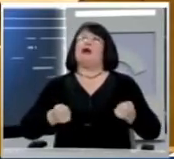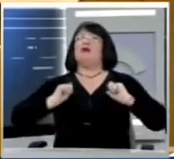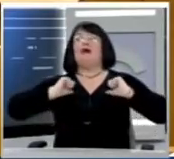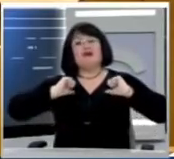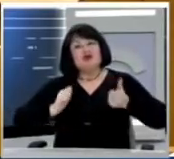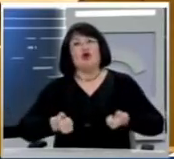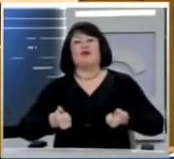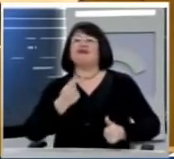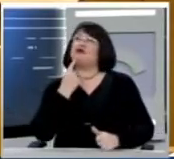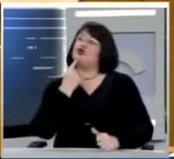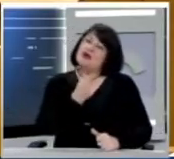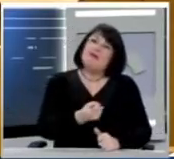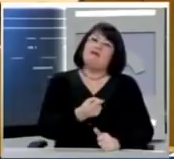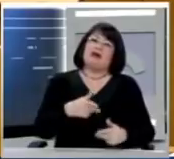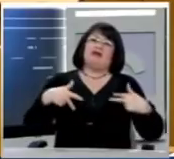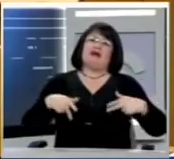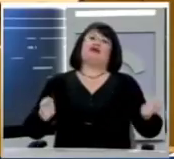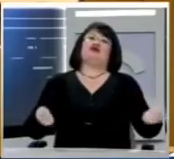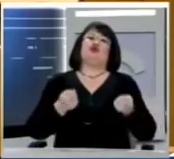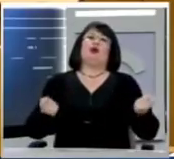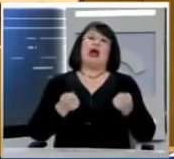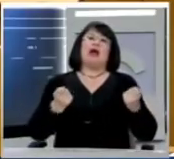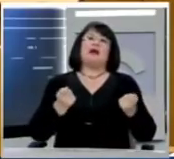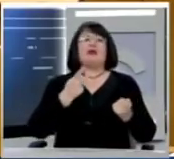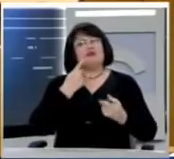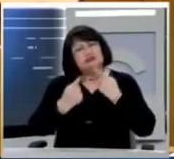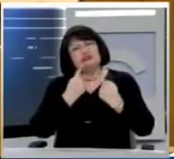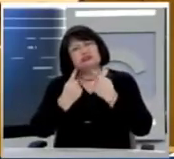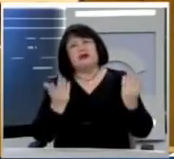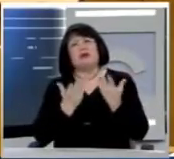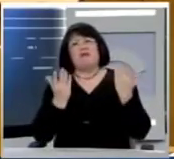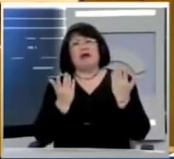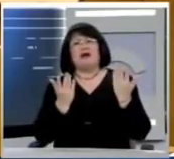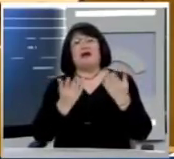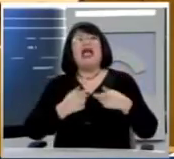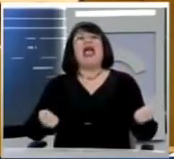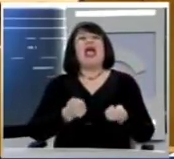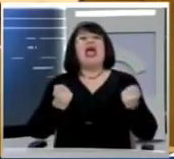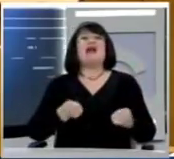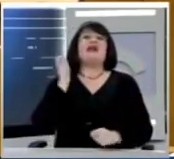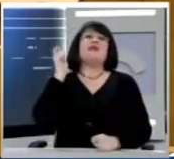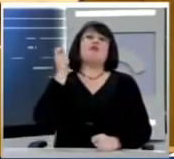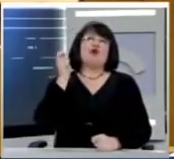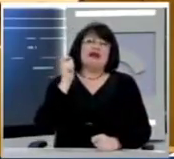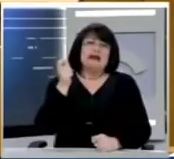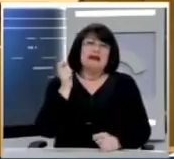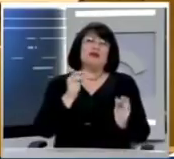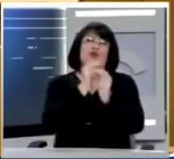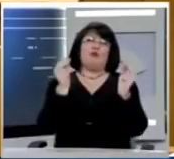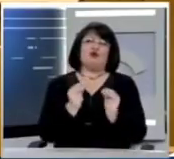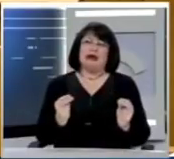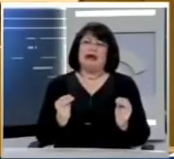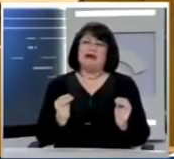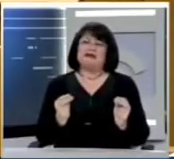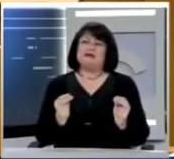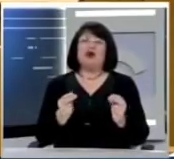να αρθρώσει ως κυβέρνηση έναν λόγο και να υλοποιήσει μια πολιτική που έφερε